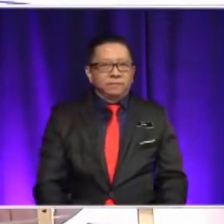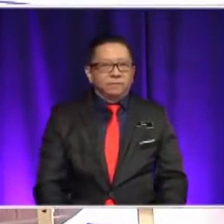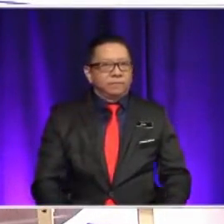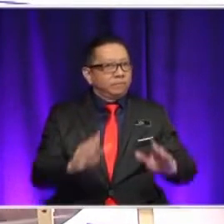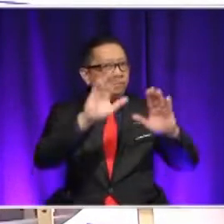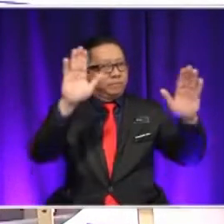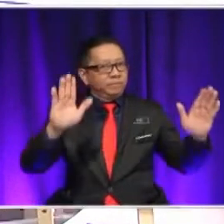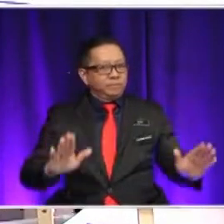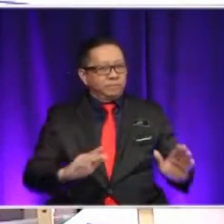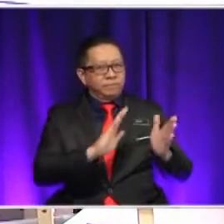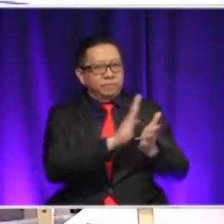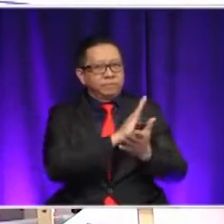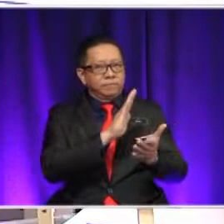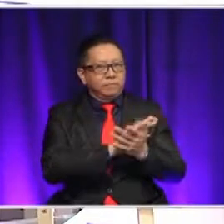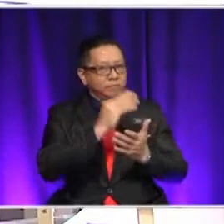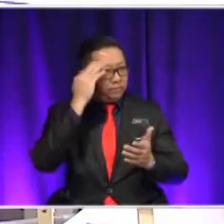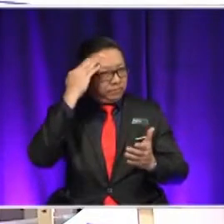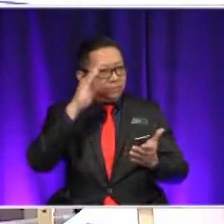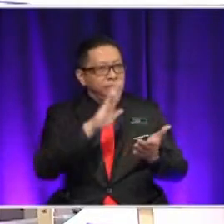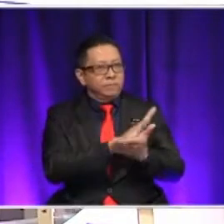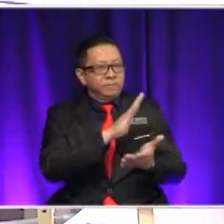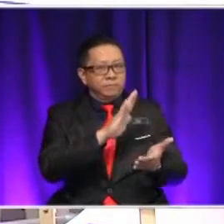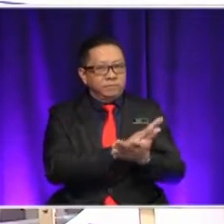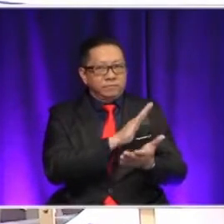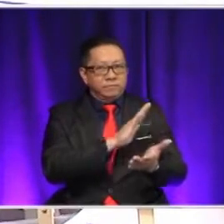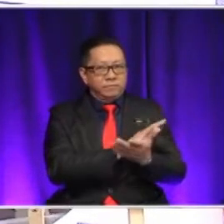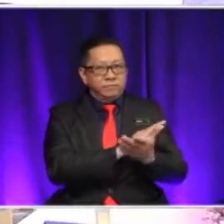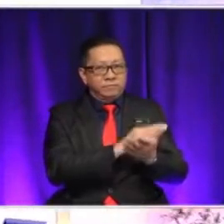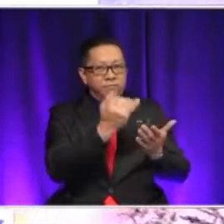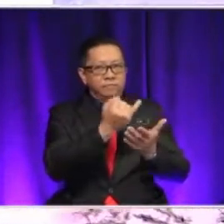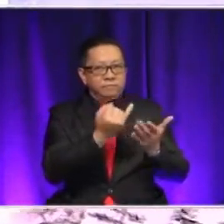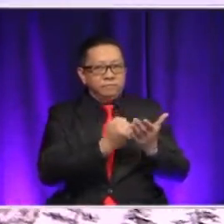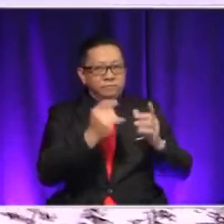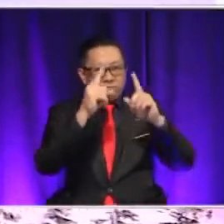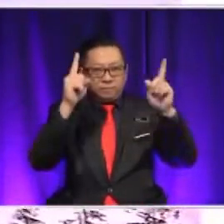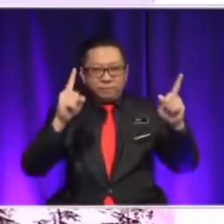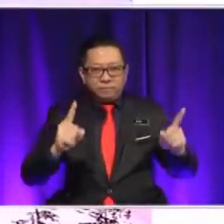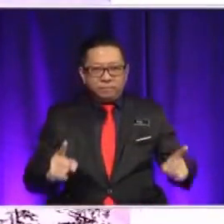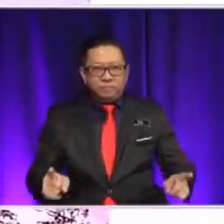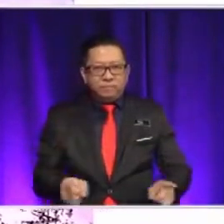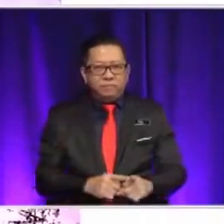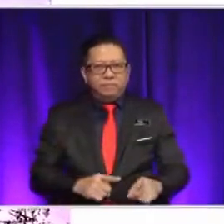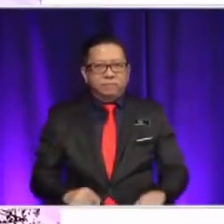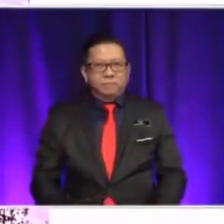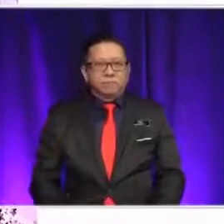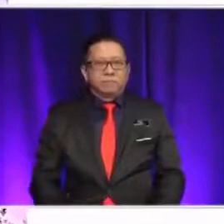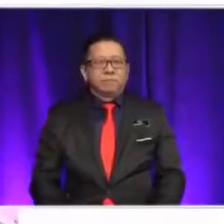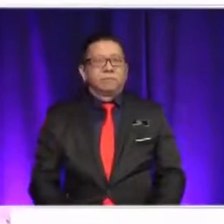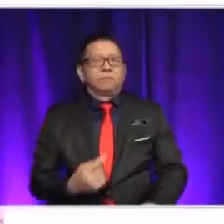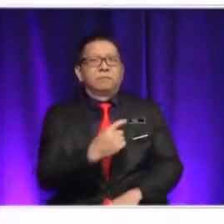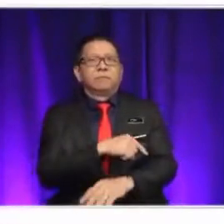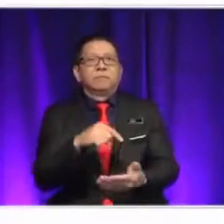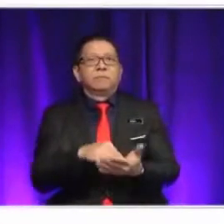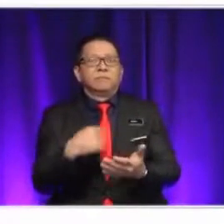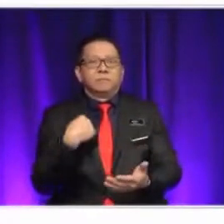bata De Oke bayangkan ini kertas lalu kisah nyawa pilih oke Hari ini kita enak buat Mas seolah-olah Macan dekat